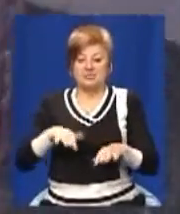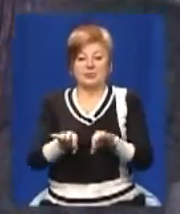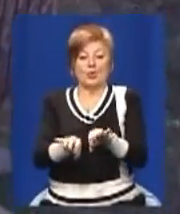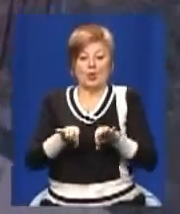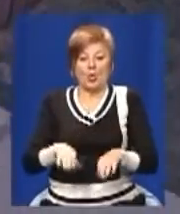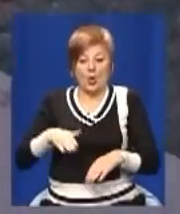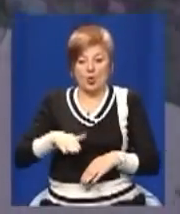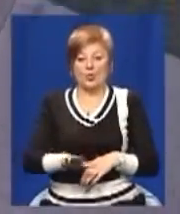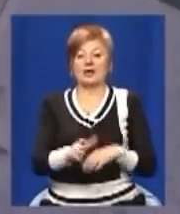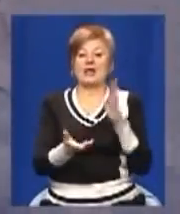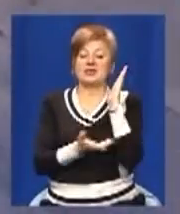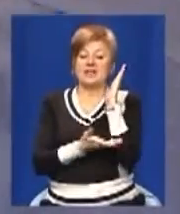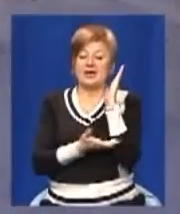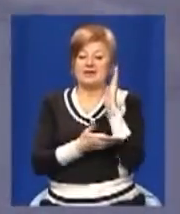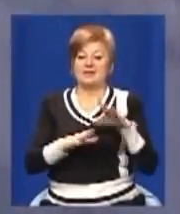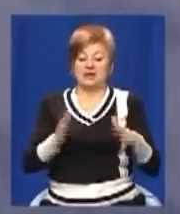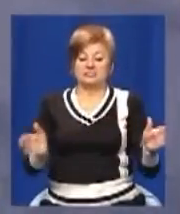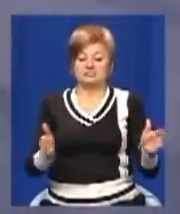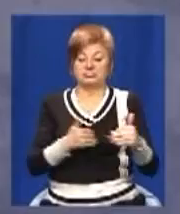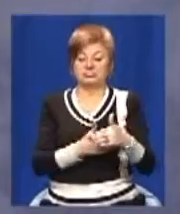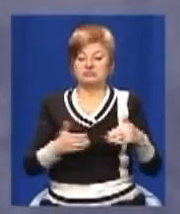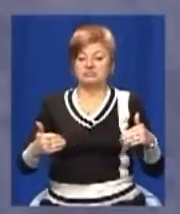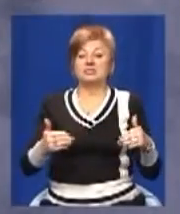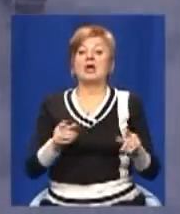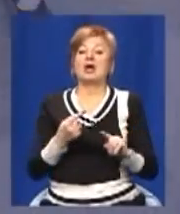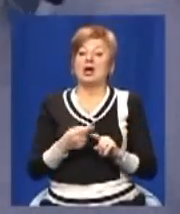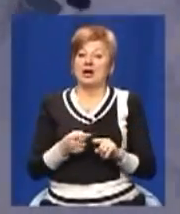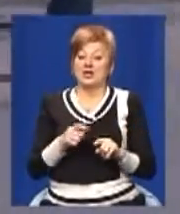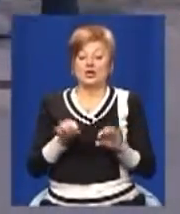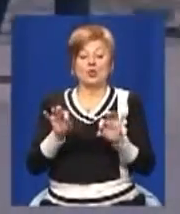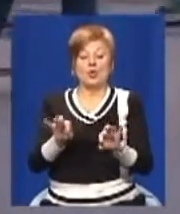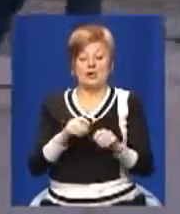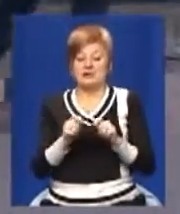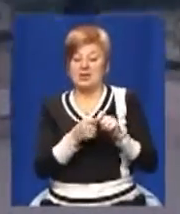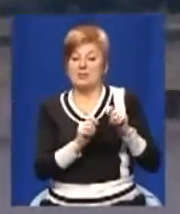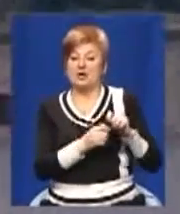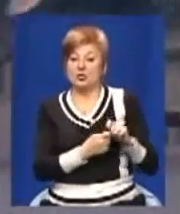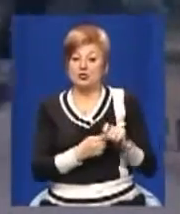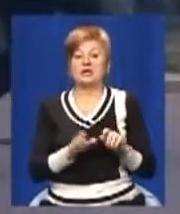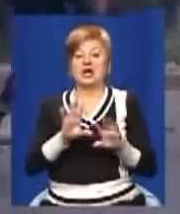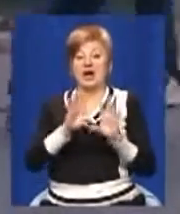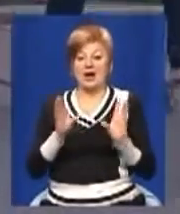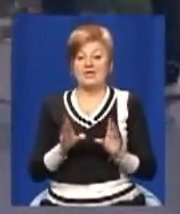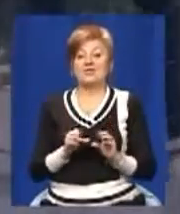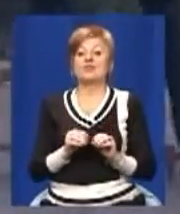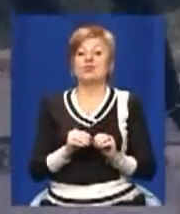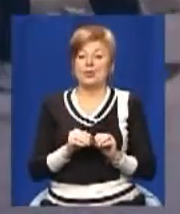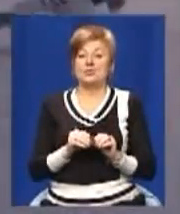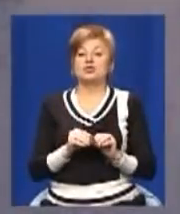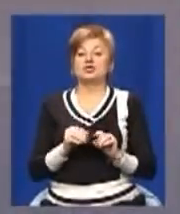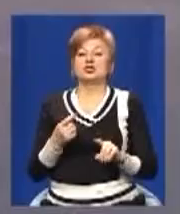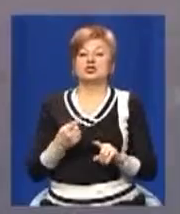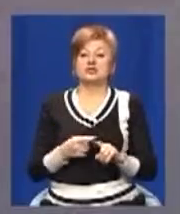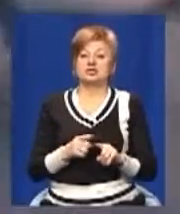представляли собою дерев'яний ящик або звичайну дошку, до якої кріпилися колеса. А ще скейтбординг навіть породив свій